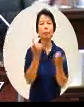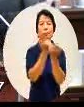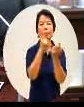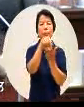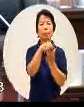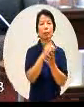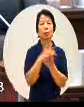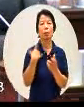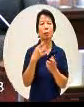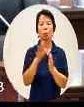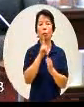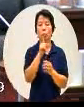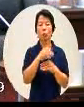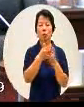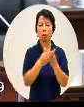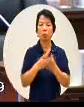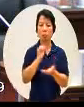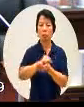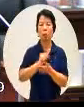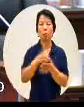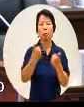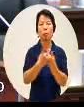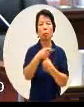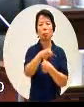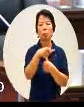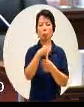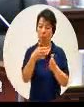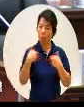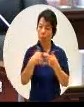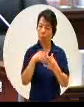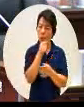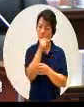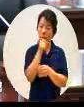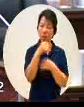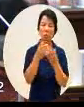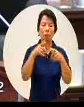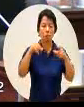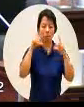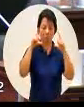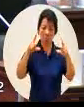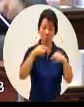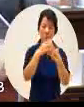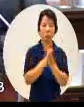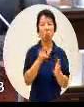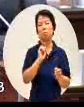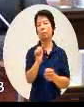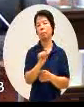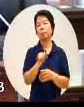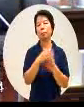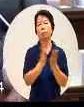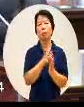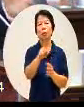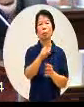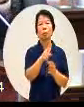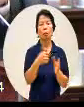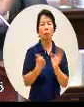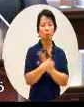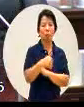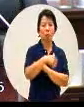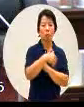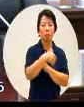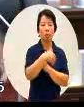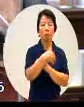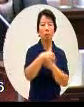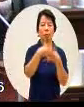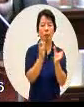有人叫我出來開記者會我要開我告訴我這不能開為什麼呢因為這個舞台劇是要講